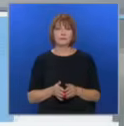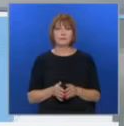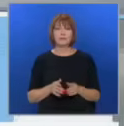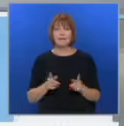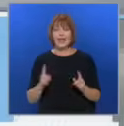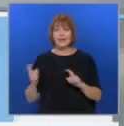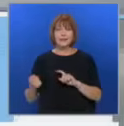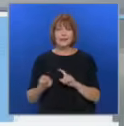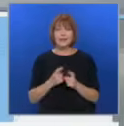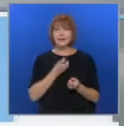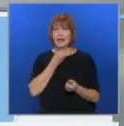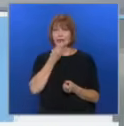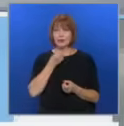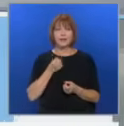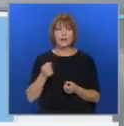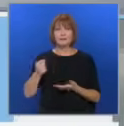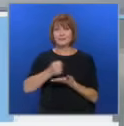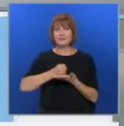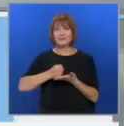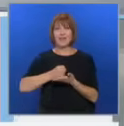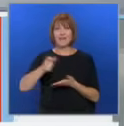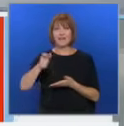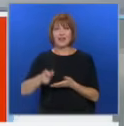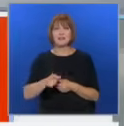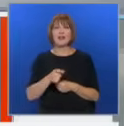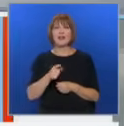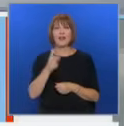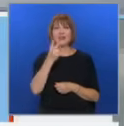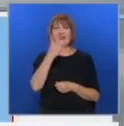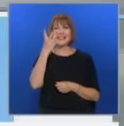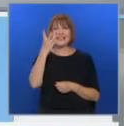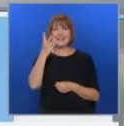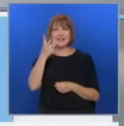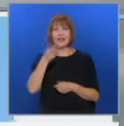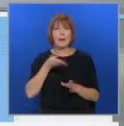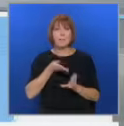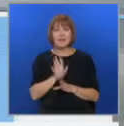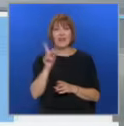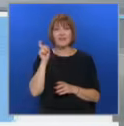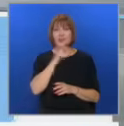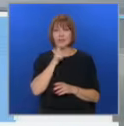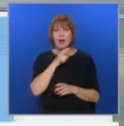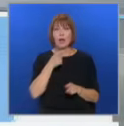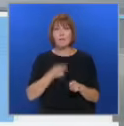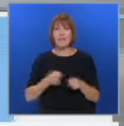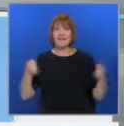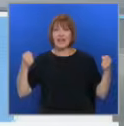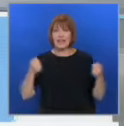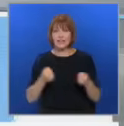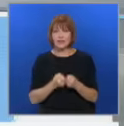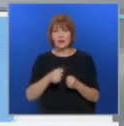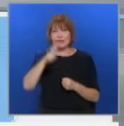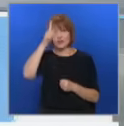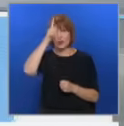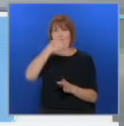Сега към един скандален случай. Ватман от трамвайна линия 23 минава на червено и прави катастрофи на натоварено